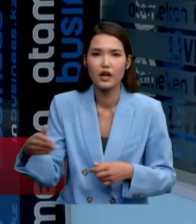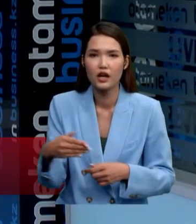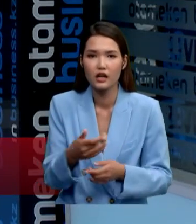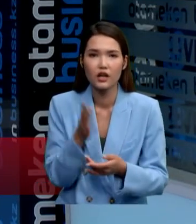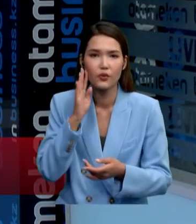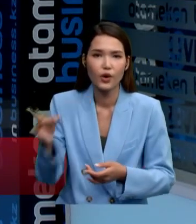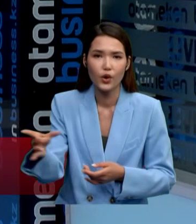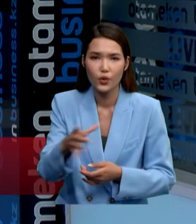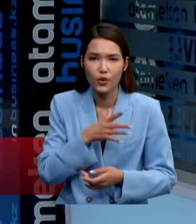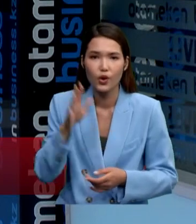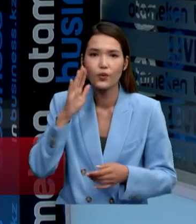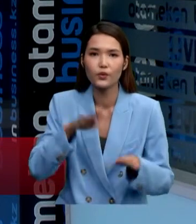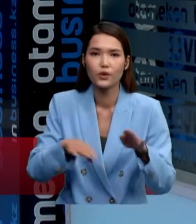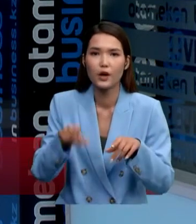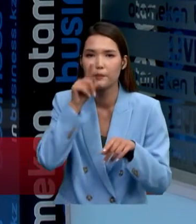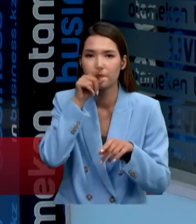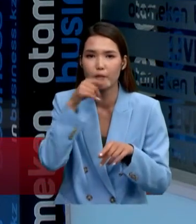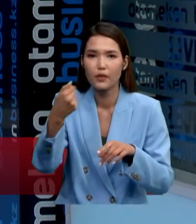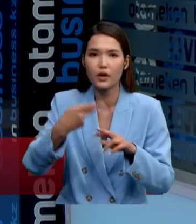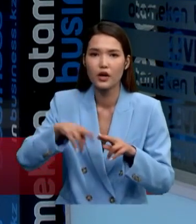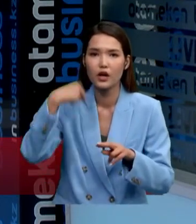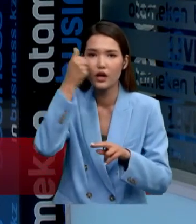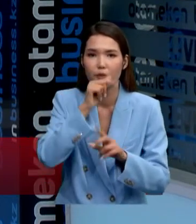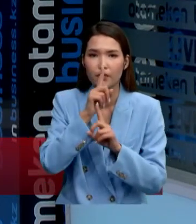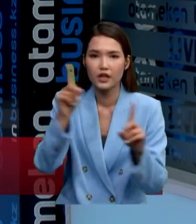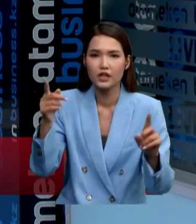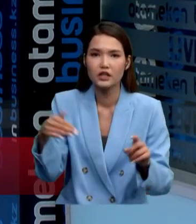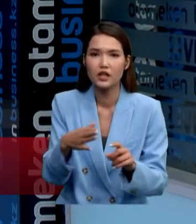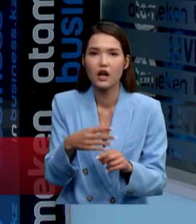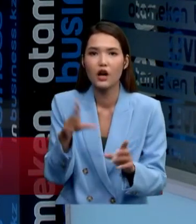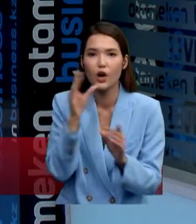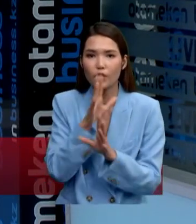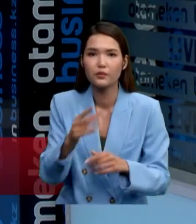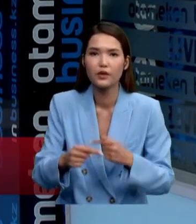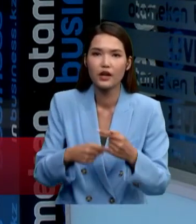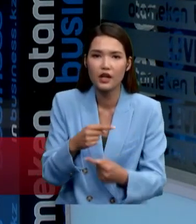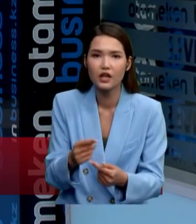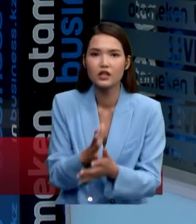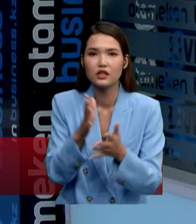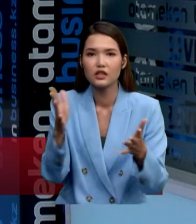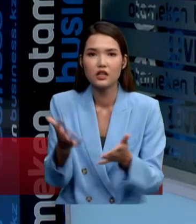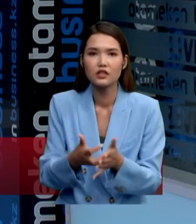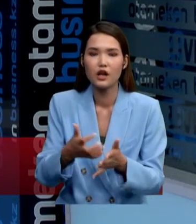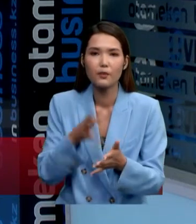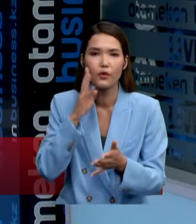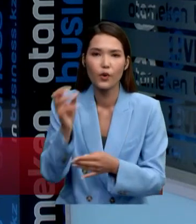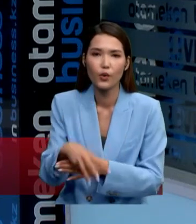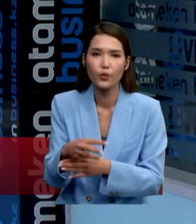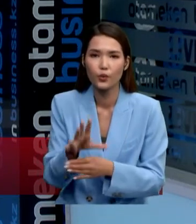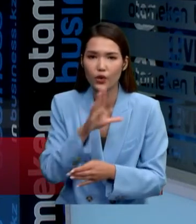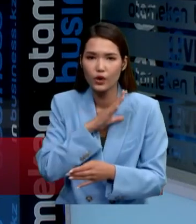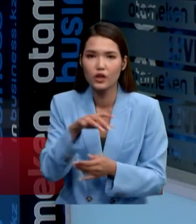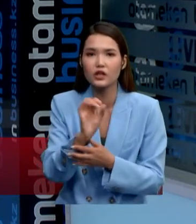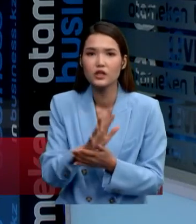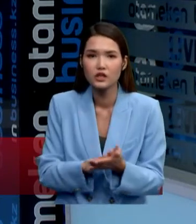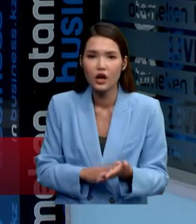истребляют водоплавающие птицы. В этом году некоторые виды рыб так и не успели занереститься из-за небольшого сброса воды. Если так будет